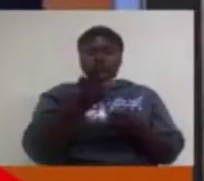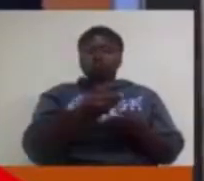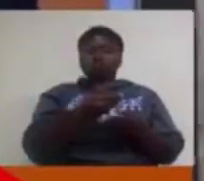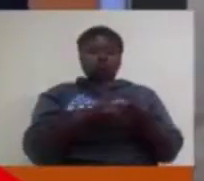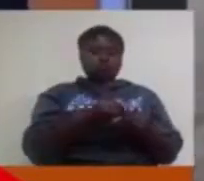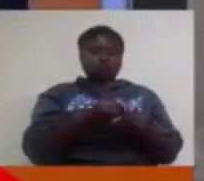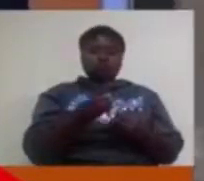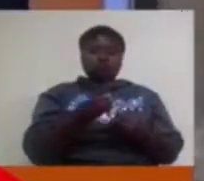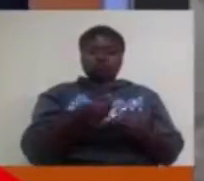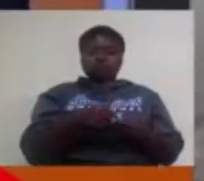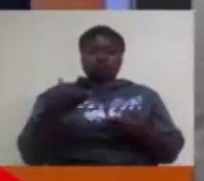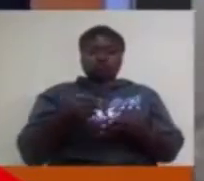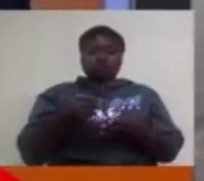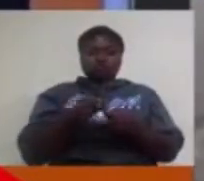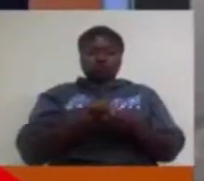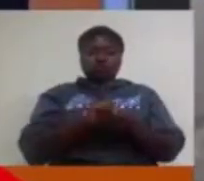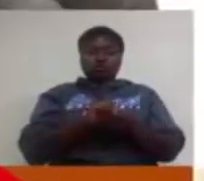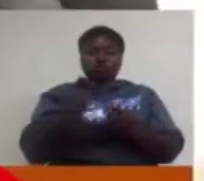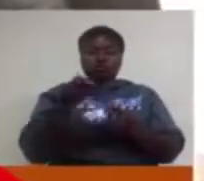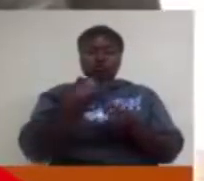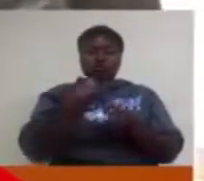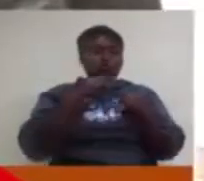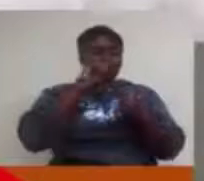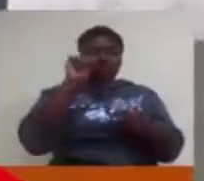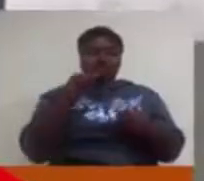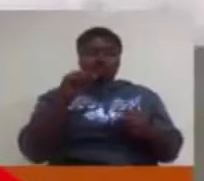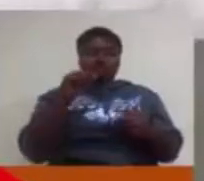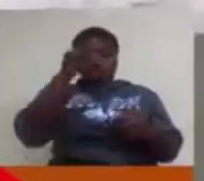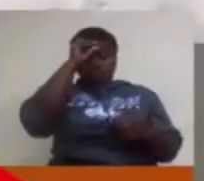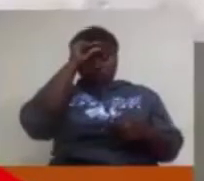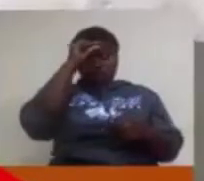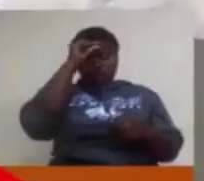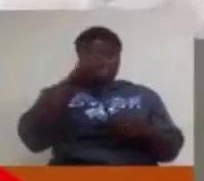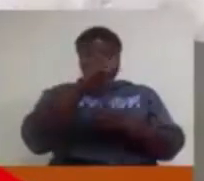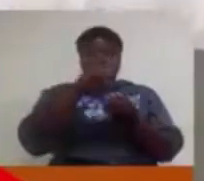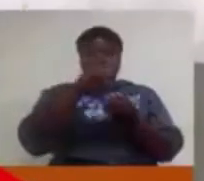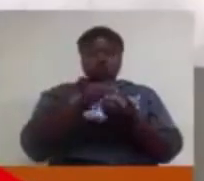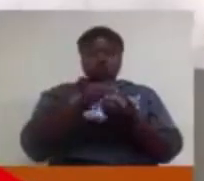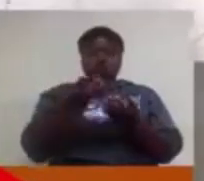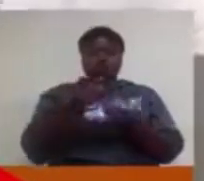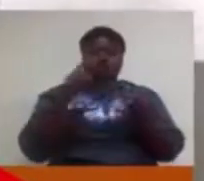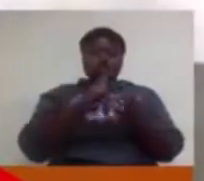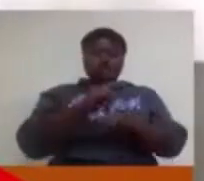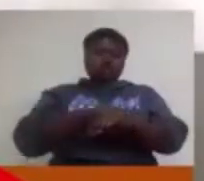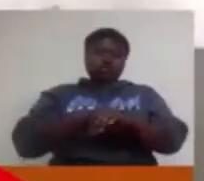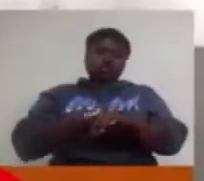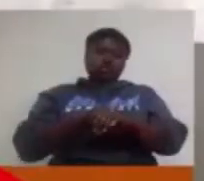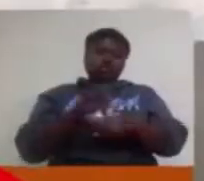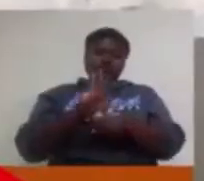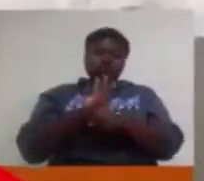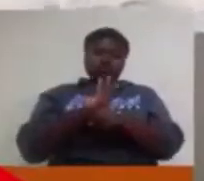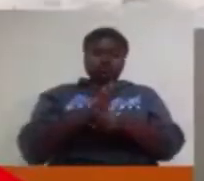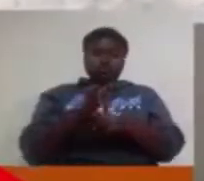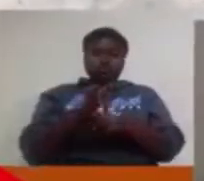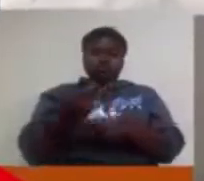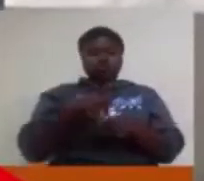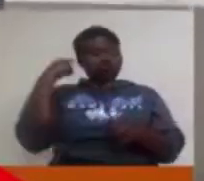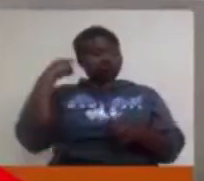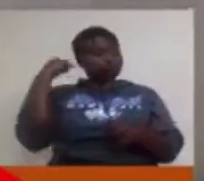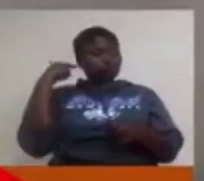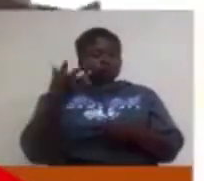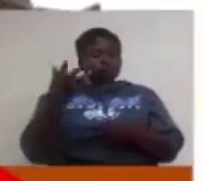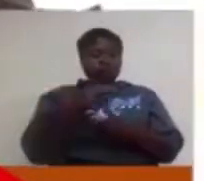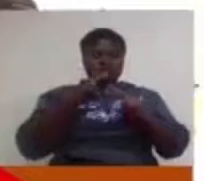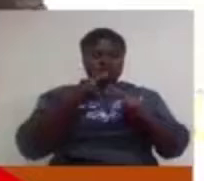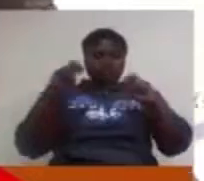mitambo yake rĩu ni augite igoti ni rĩgubatara ihinda rĩa kũigana nigetha guthikiriria oro ũndũmwe